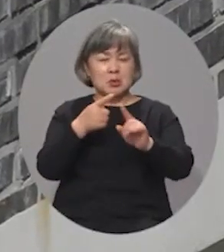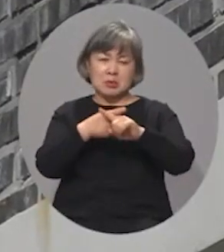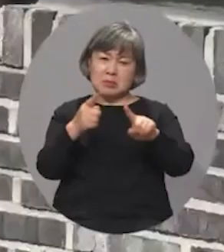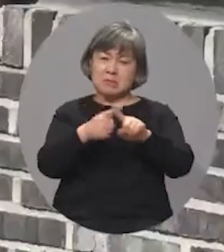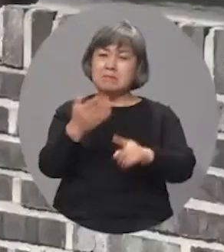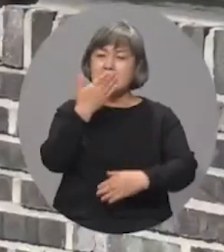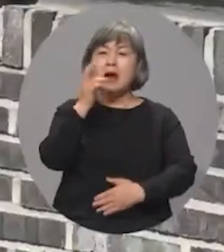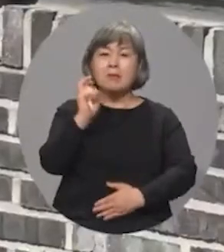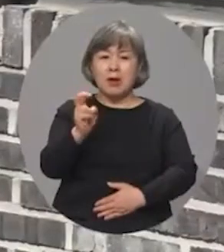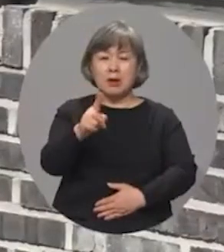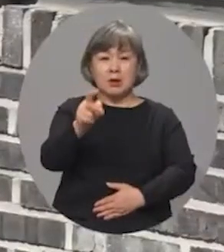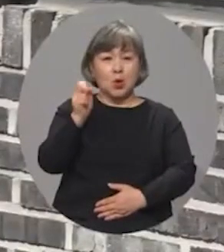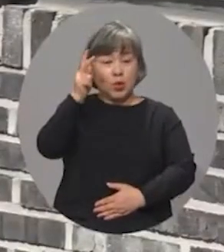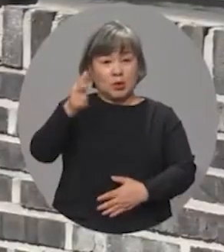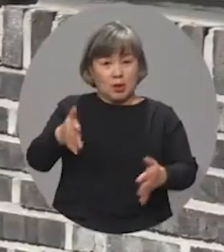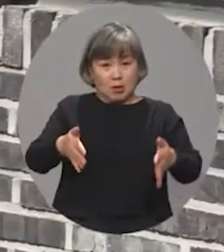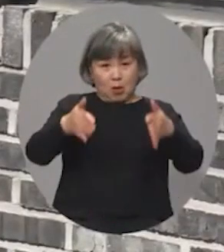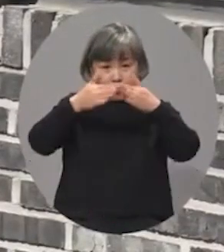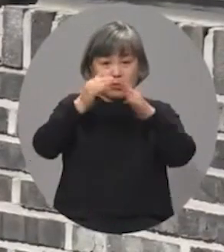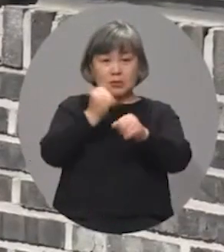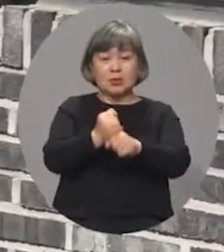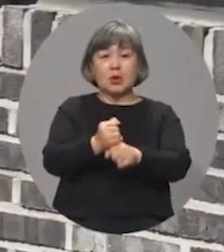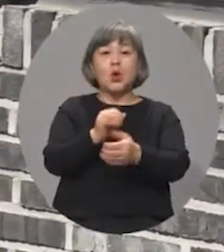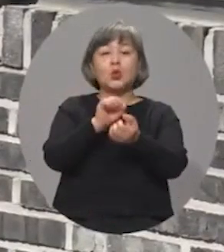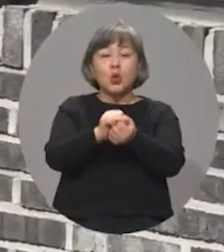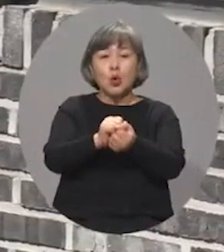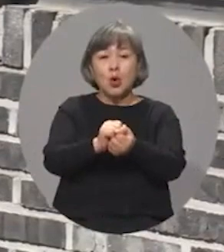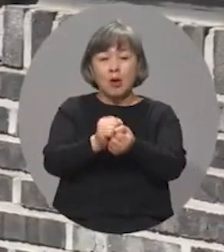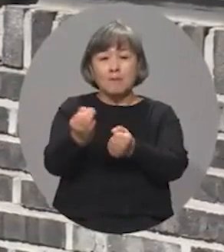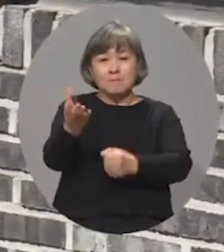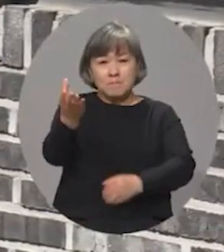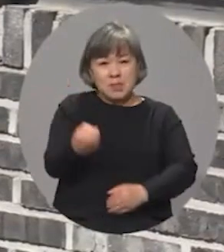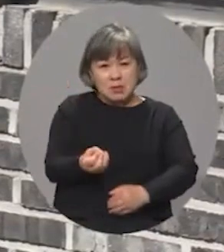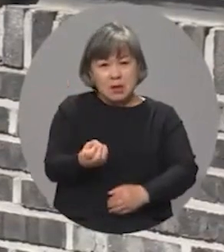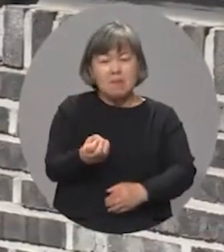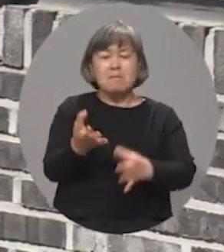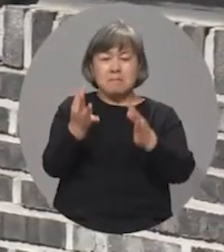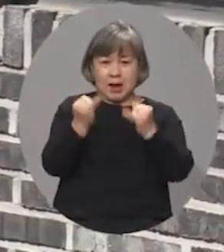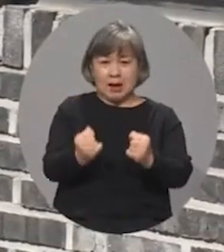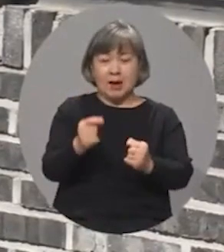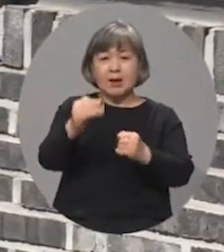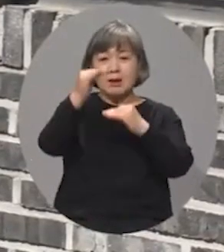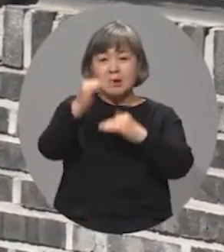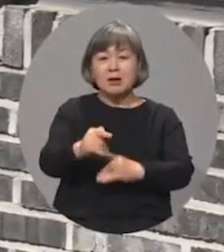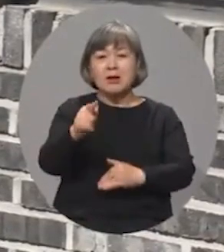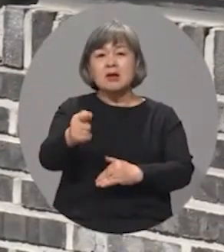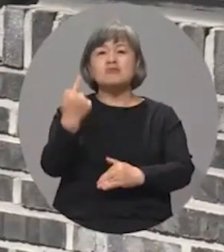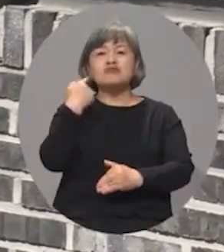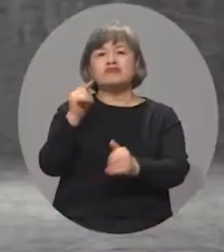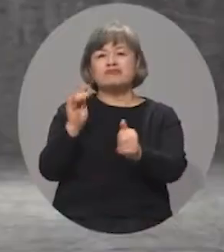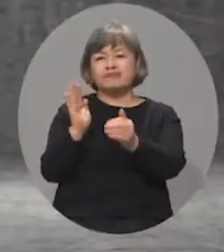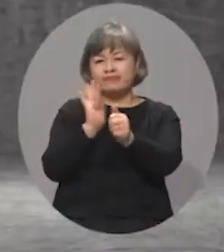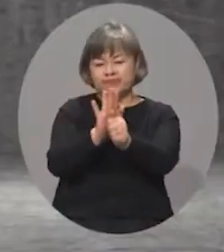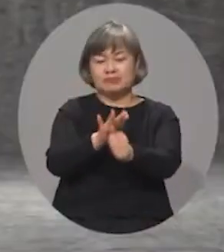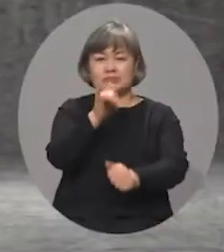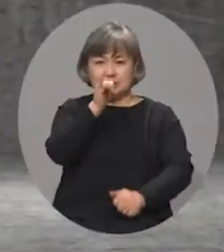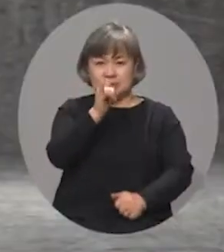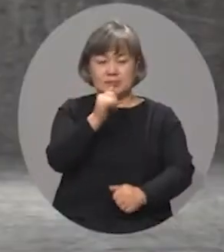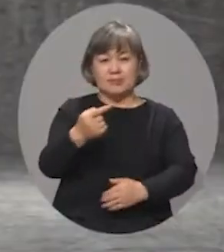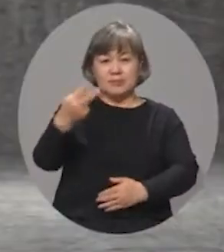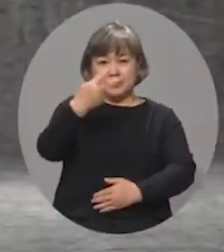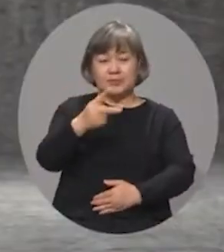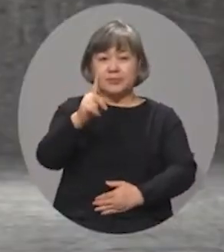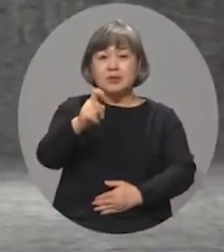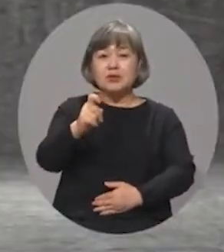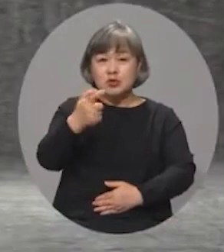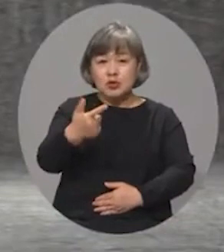사태였습니다. 이 호텔 건물을 짓는 데 농협 대출이 여러 차례 활용됩니다. 그런데 이 과정엔 브로커가 끼어 있었습니다. 지난